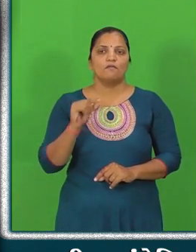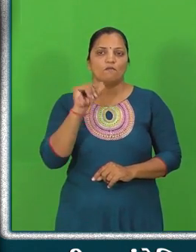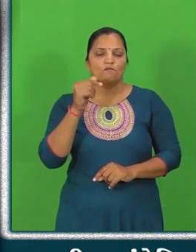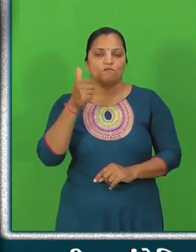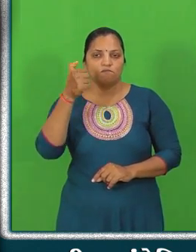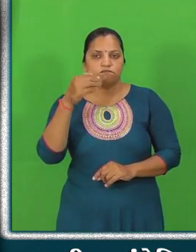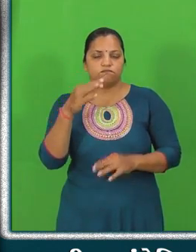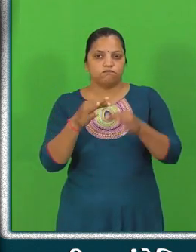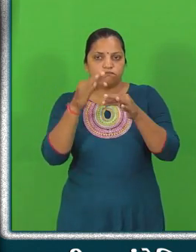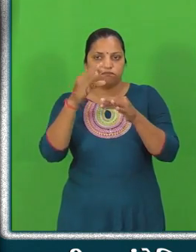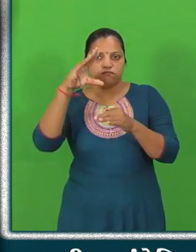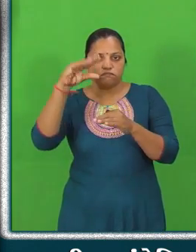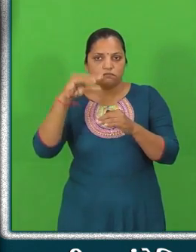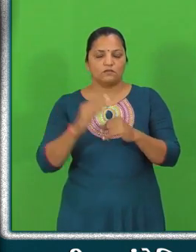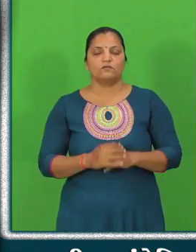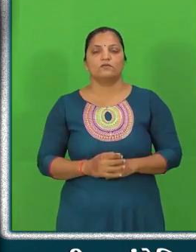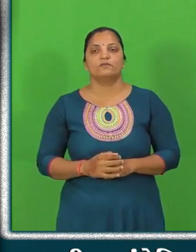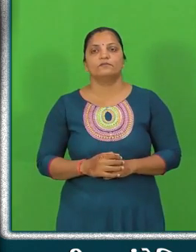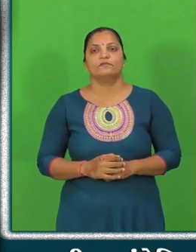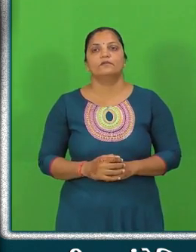पड़े, कारण के ओवरलेप थई रह्युं छे।